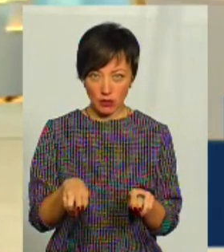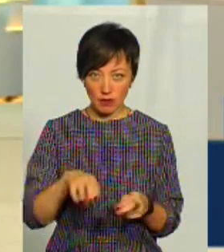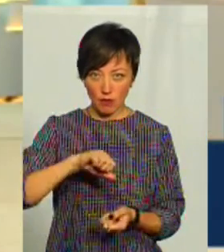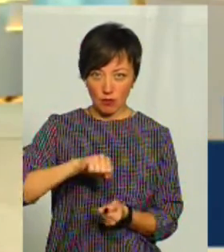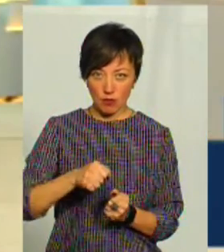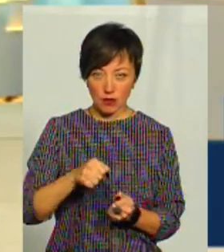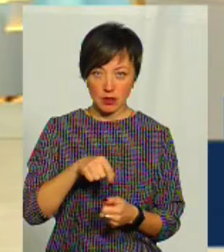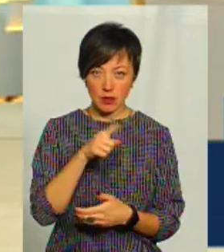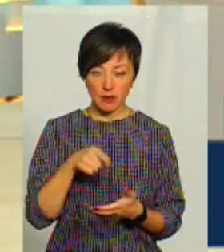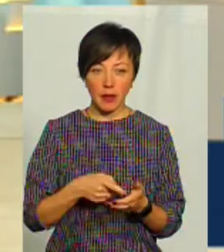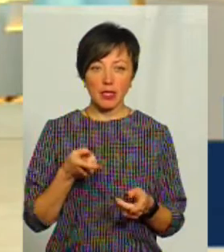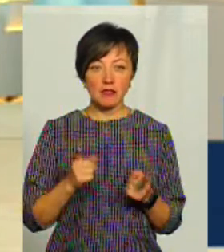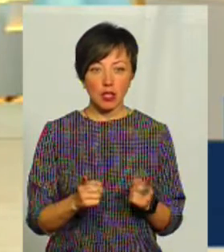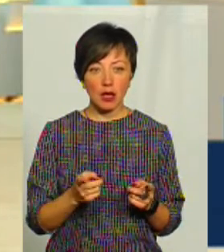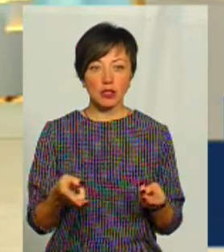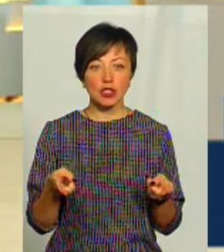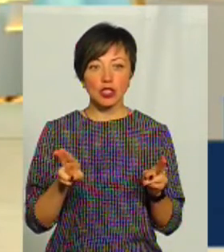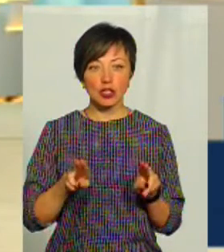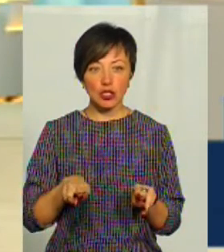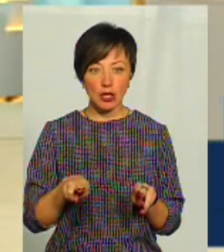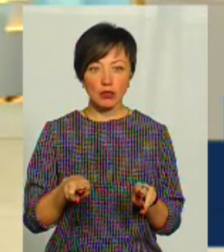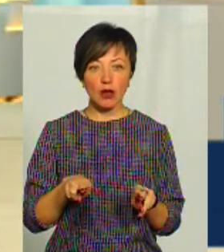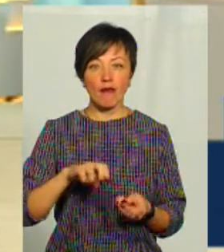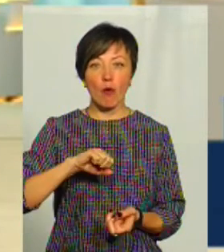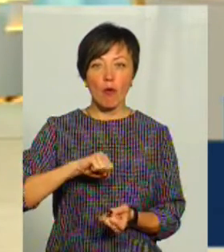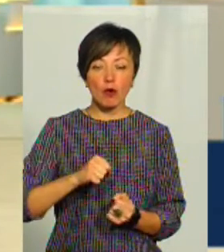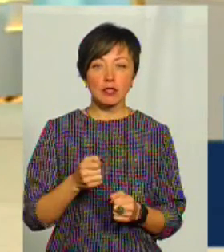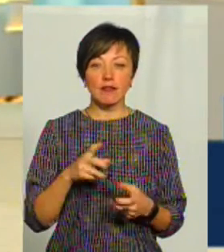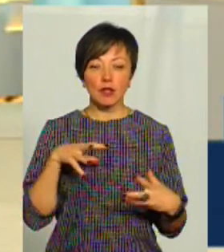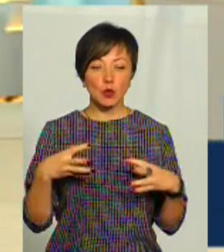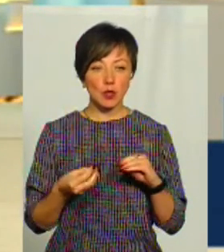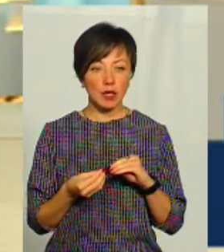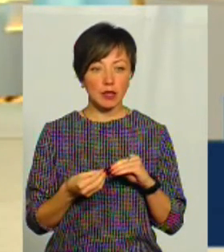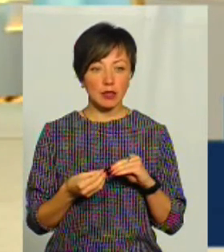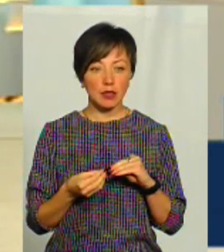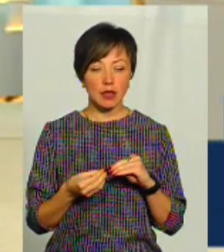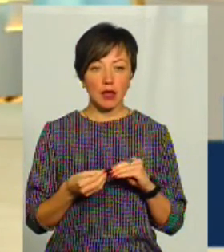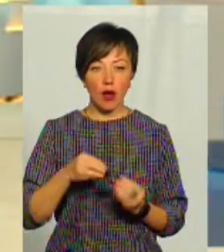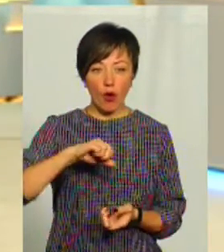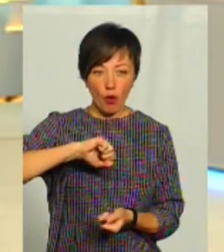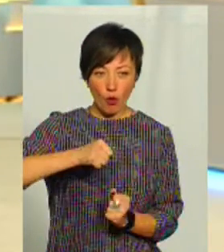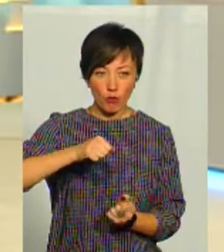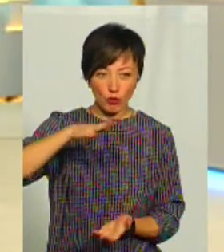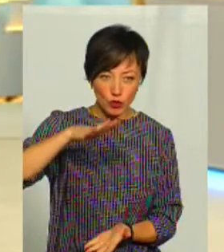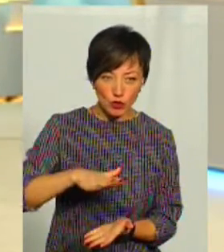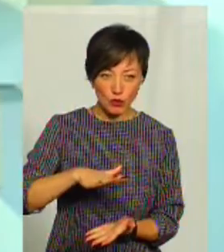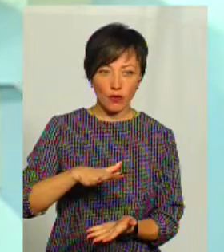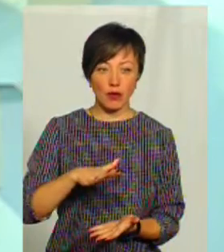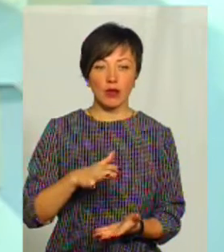компості? Звичайно, вони залишаються в компості, тому що в результаті компостування у